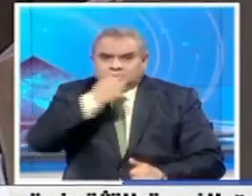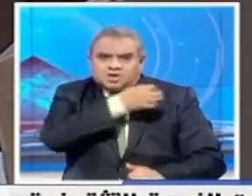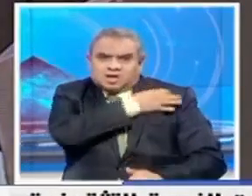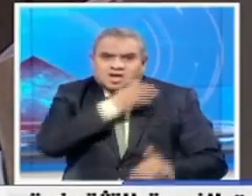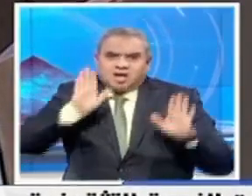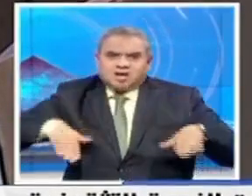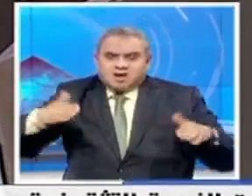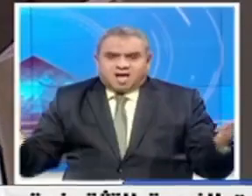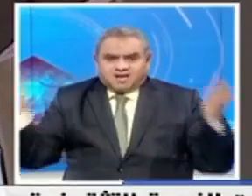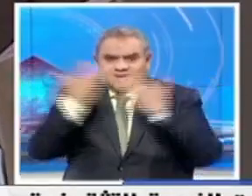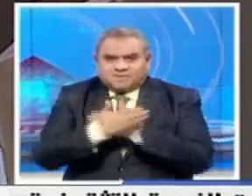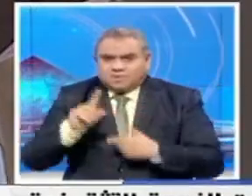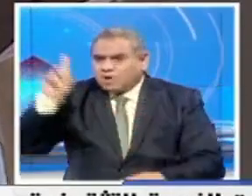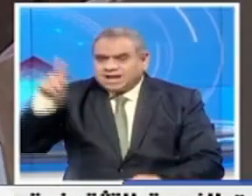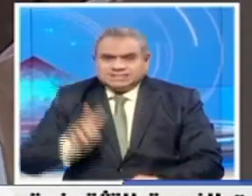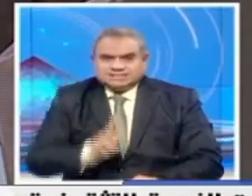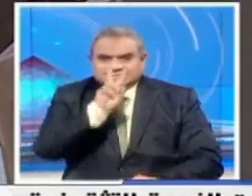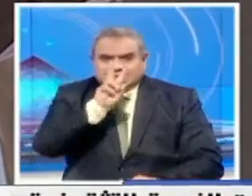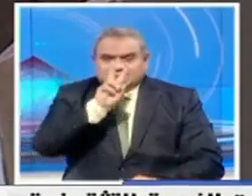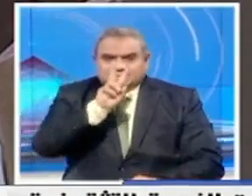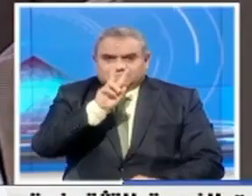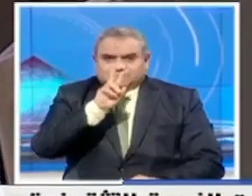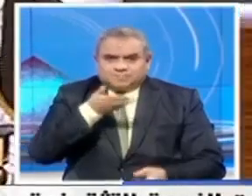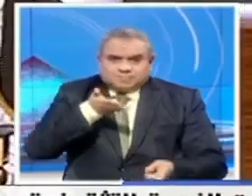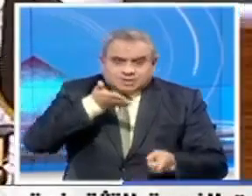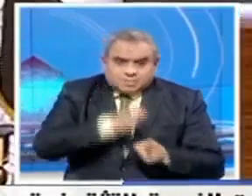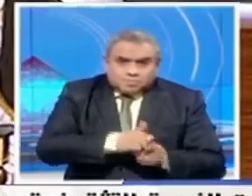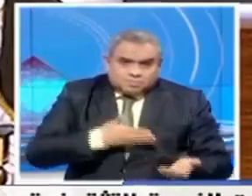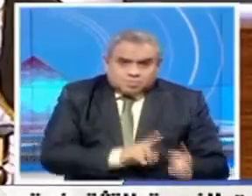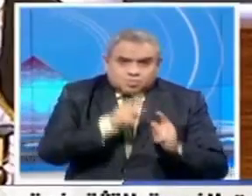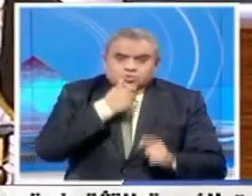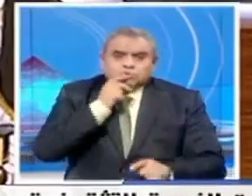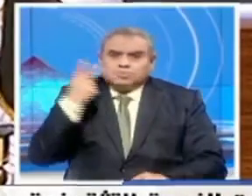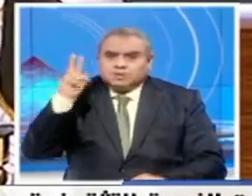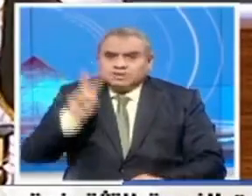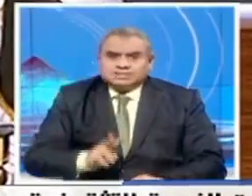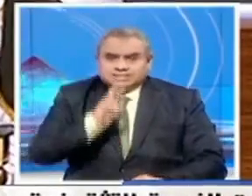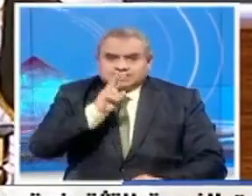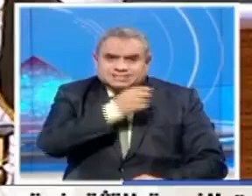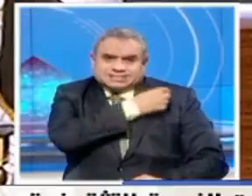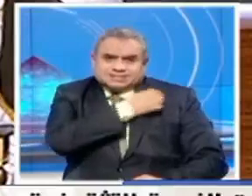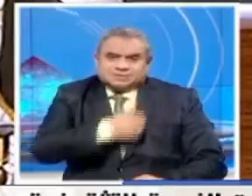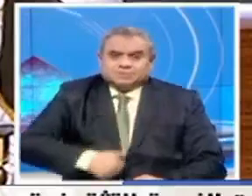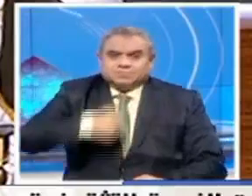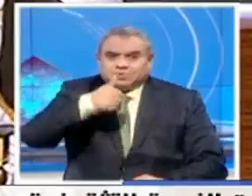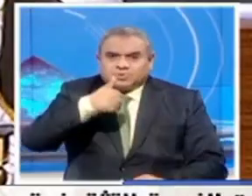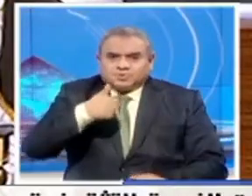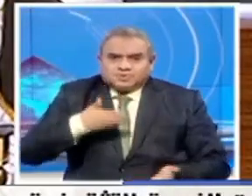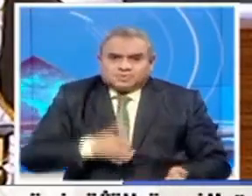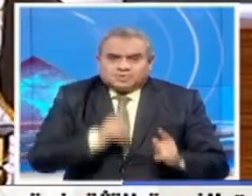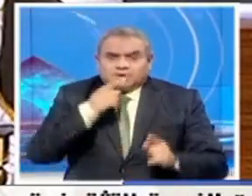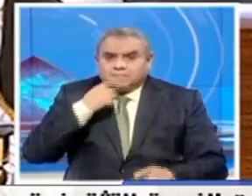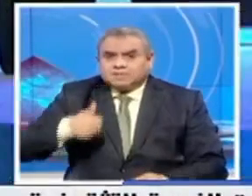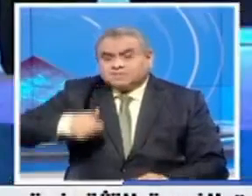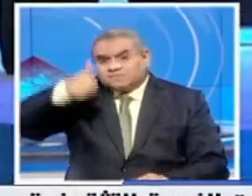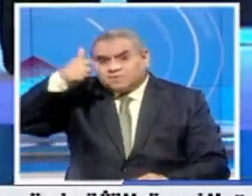رائد 1/7، استشهد 2/7، خد المقدمة يعني خد الرتبة الأعلى، بس عند